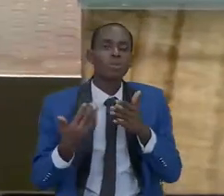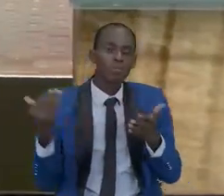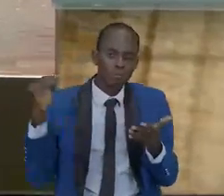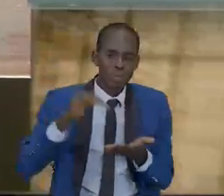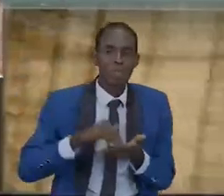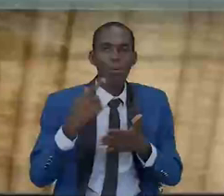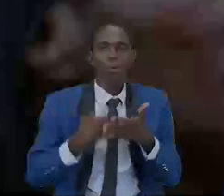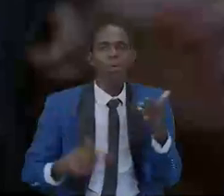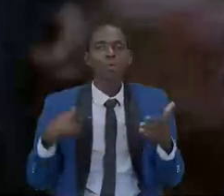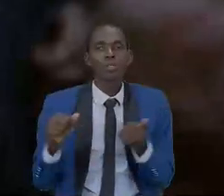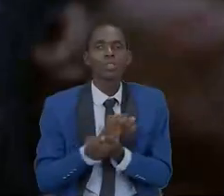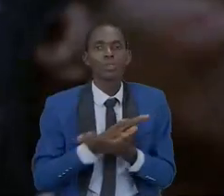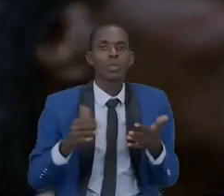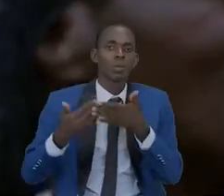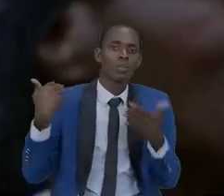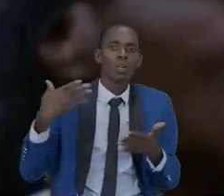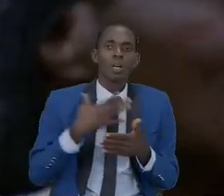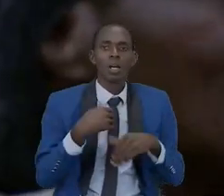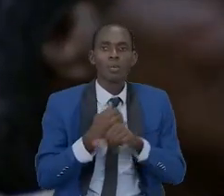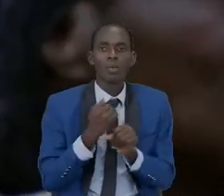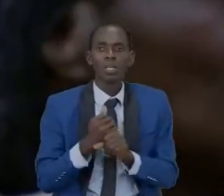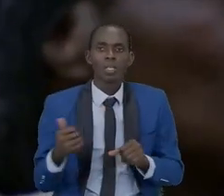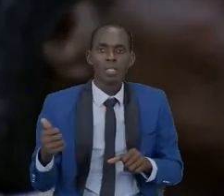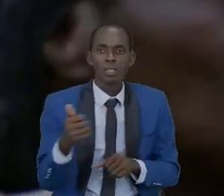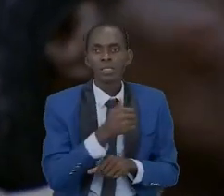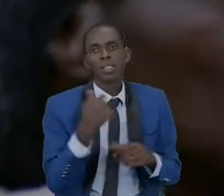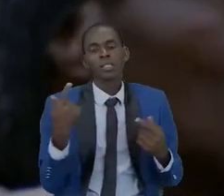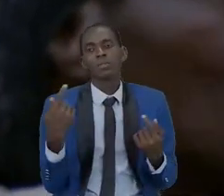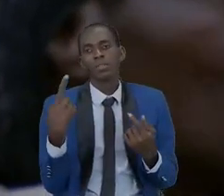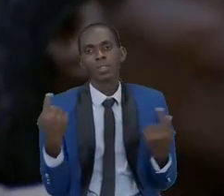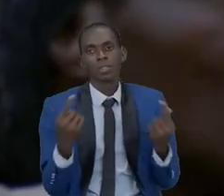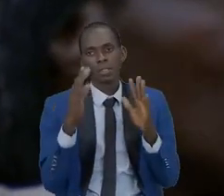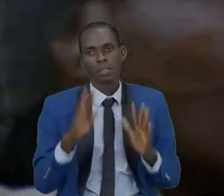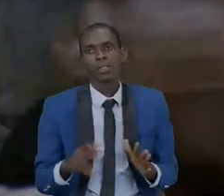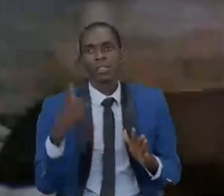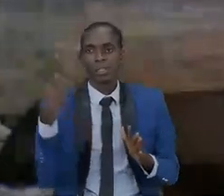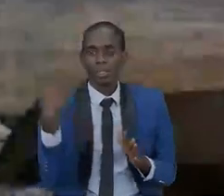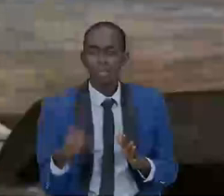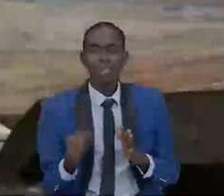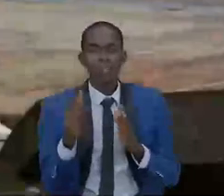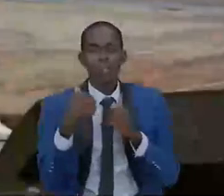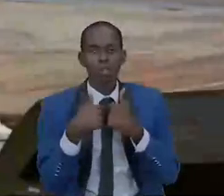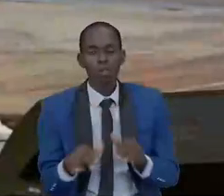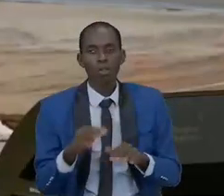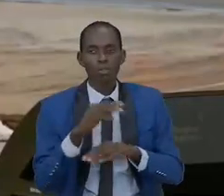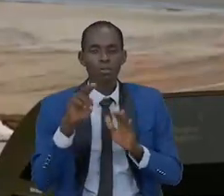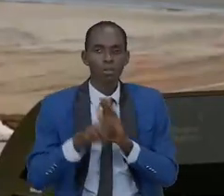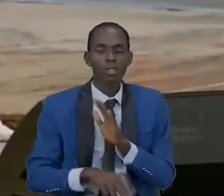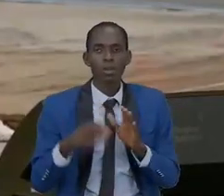détruit auparavant alors nous nous constituons nous-mêmes des transgresseurs alors nous voyons